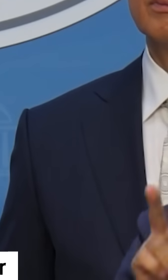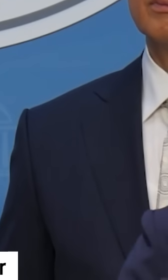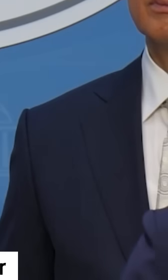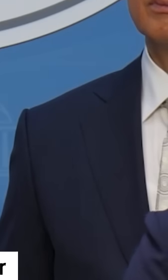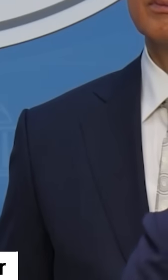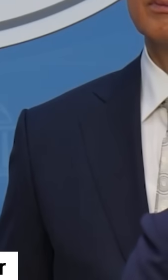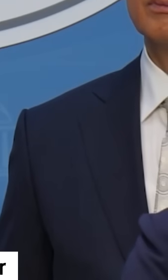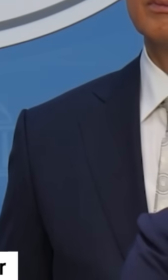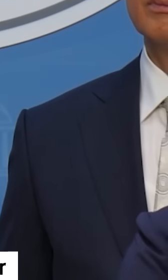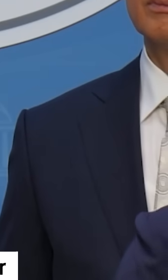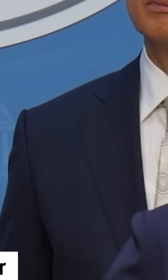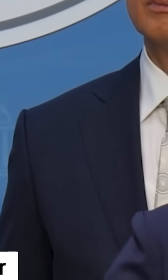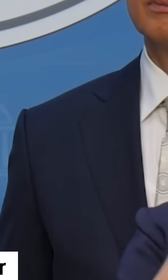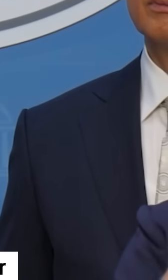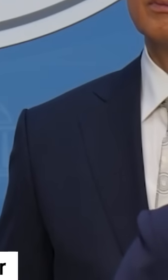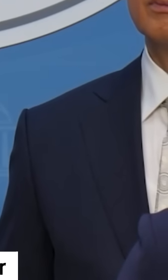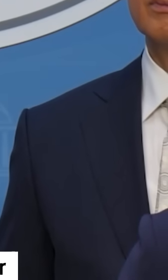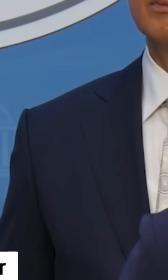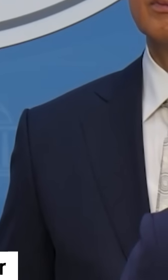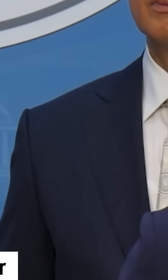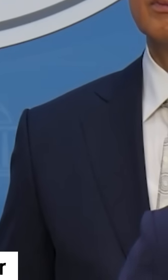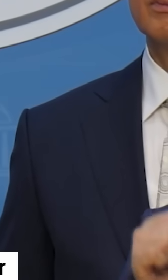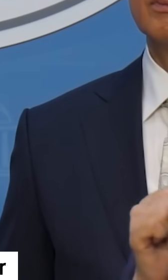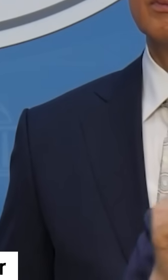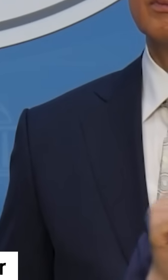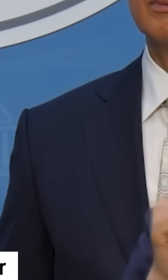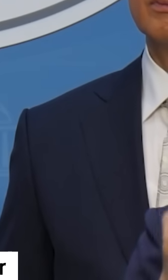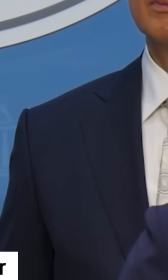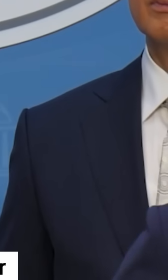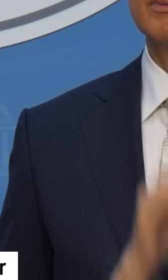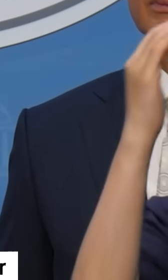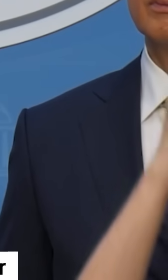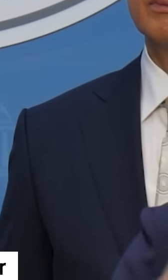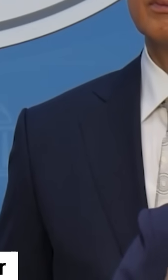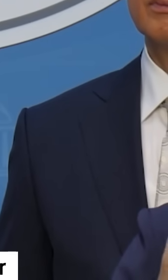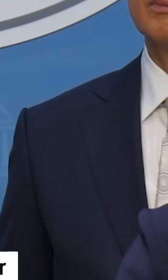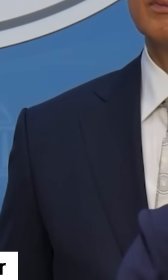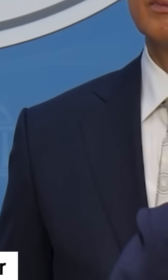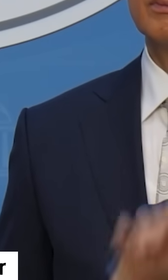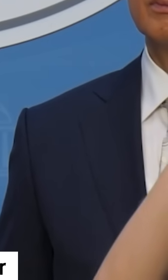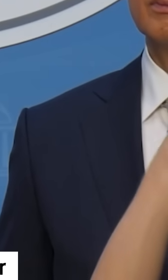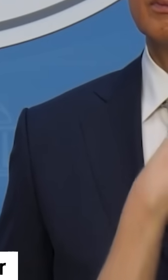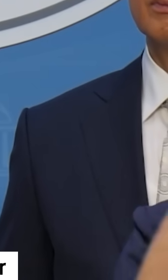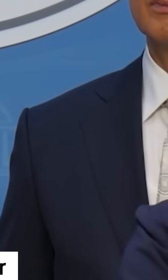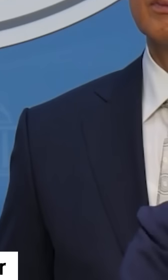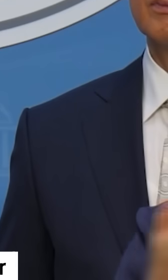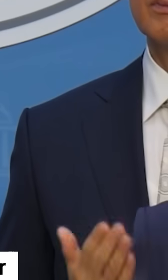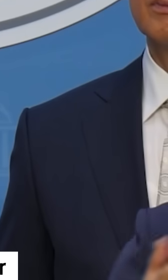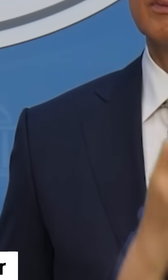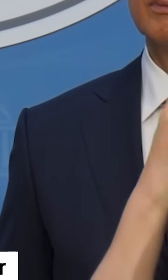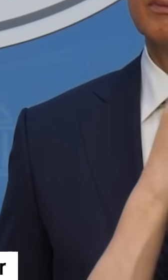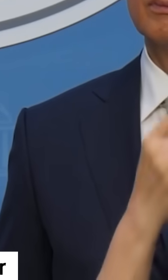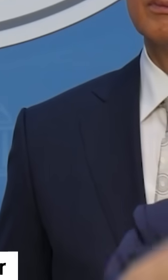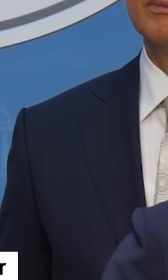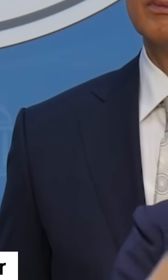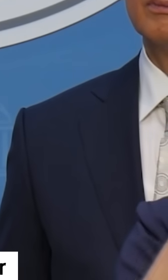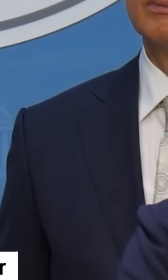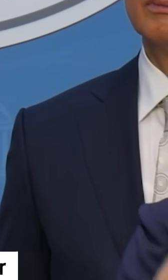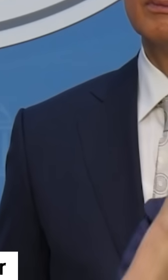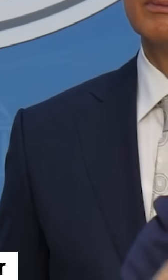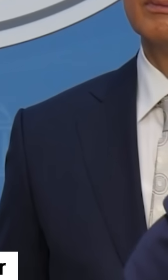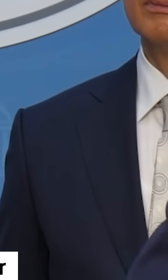온도를 낮춰야 합니다. 냉정하게 우리 대한민국과 우리 정부가 해야 할 일을 생각해야지